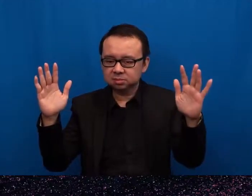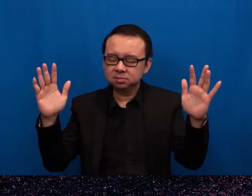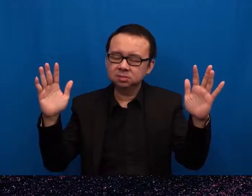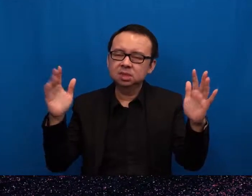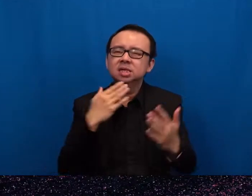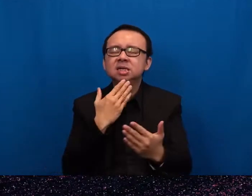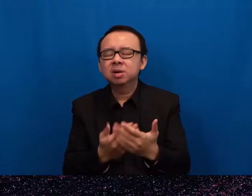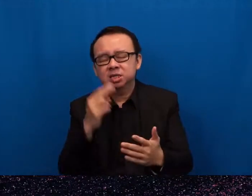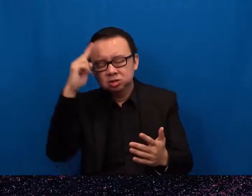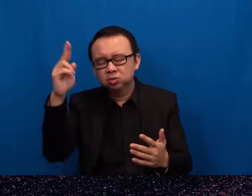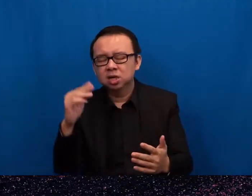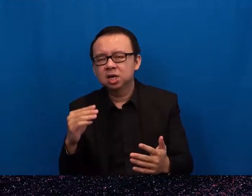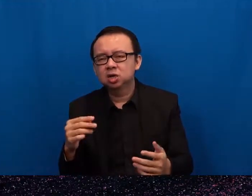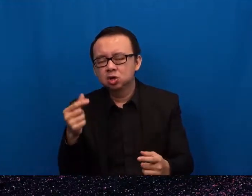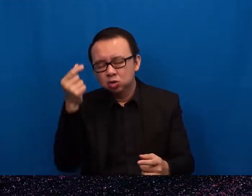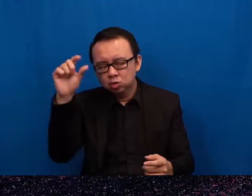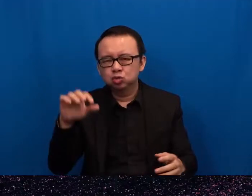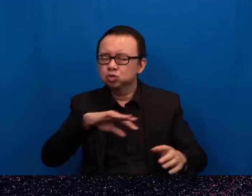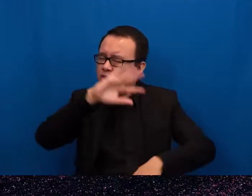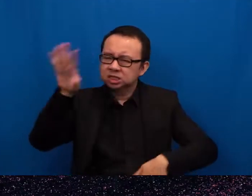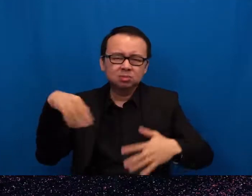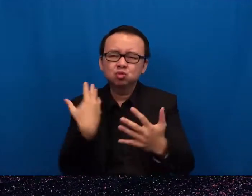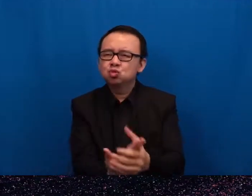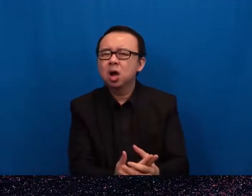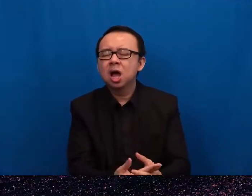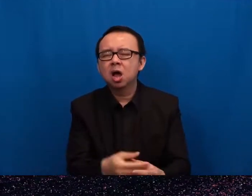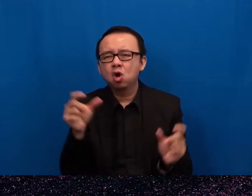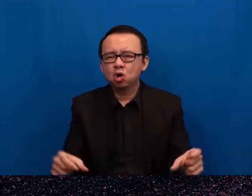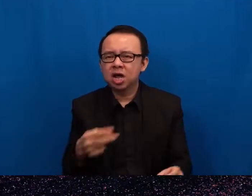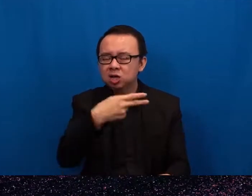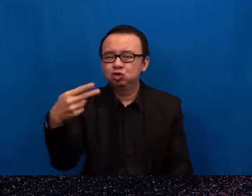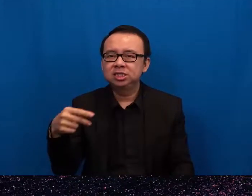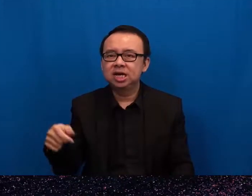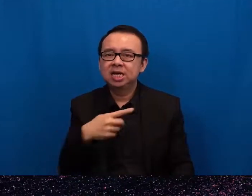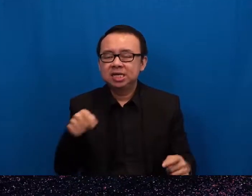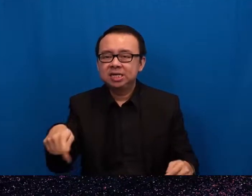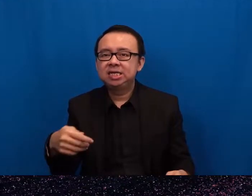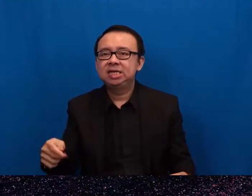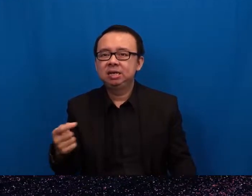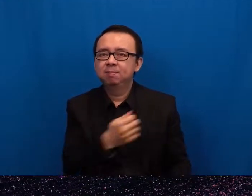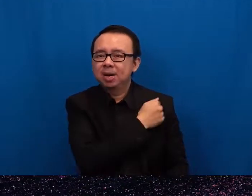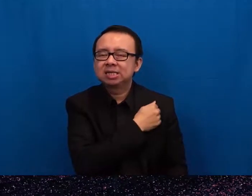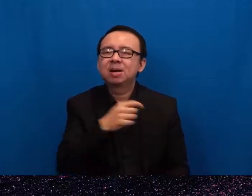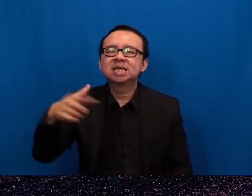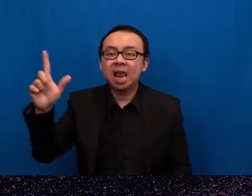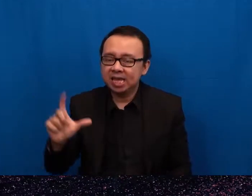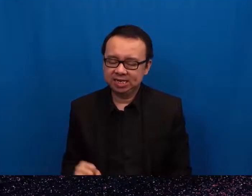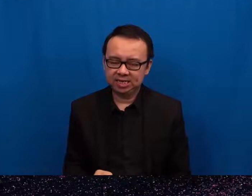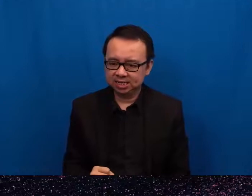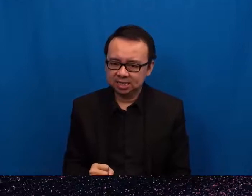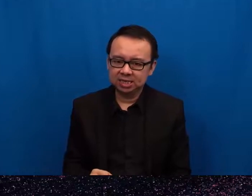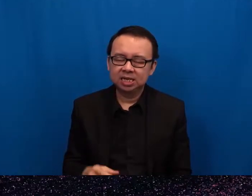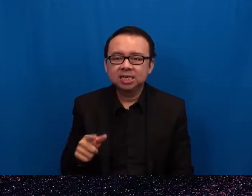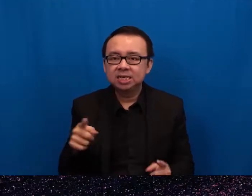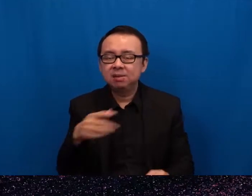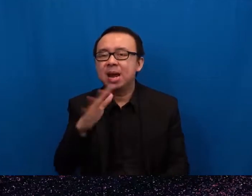Tuhan, Tuhan terima kasih Tuhan. Untuk semua Indonesia diaspora, all the Indonesians for the nations, semua orang-orang Indonesia di